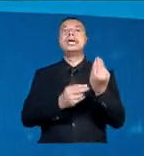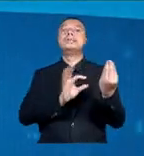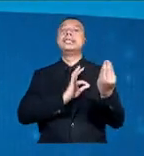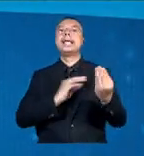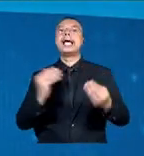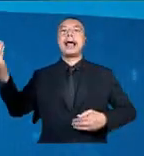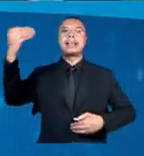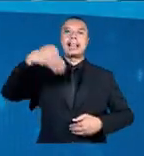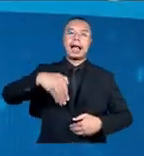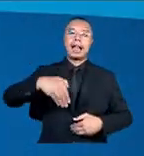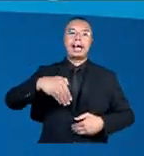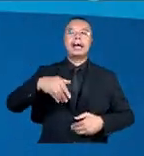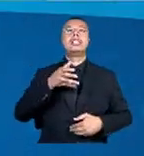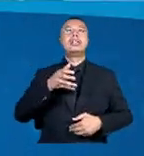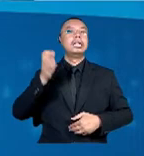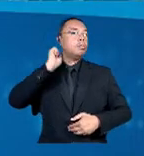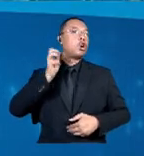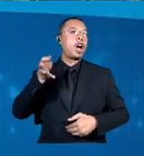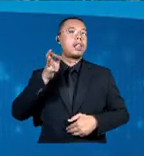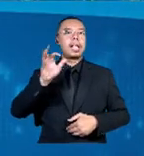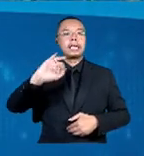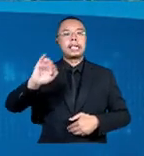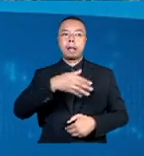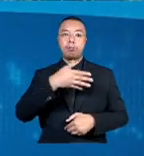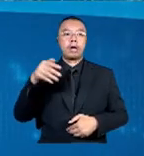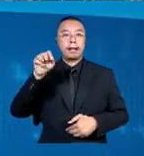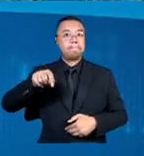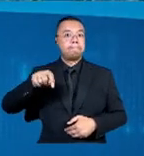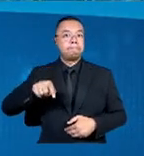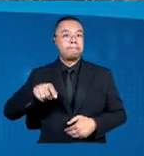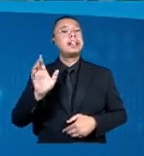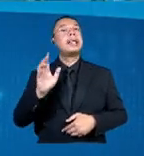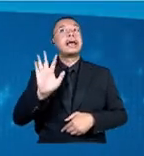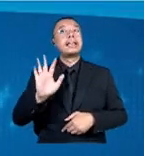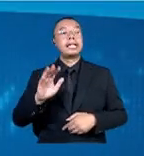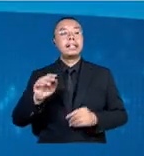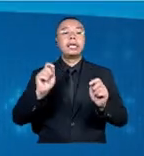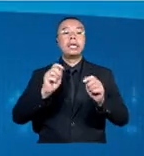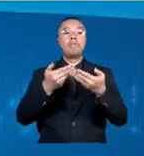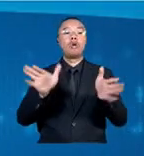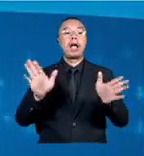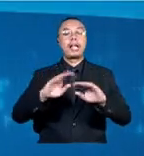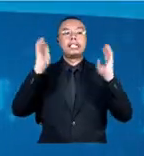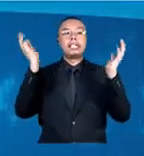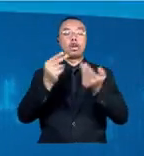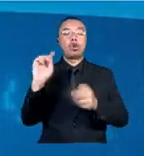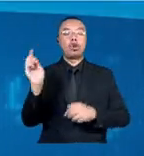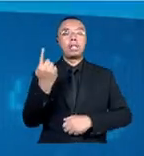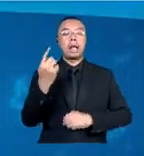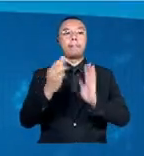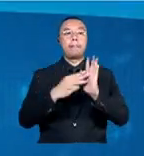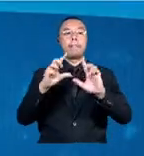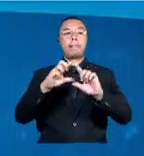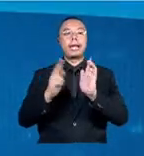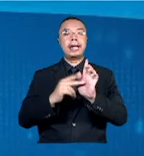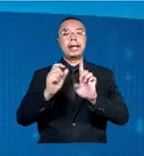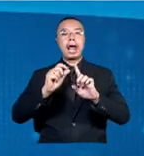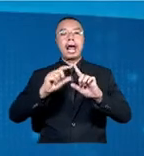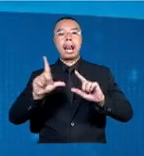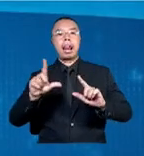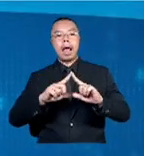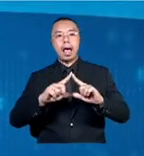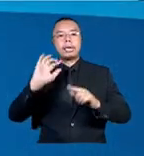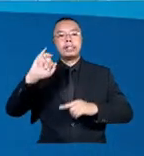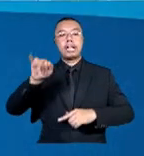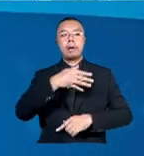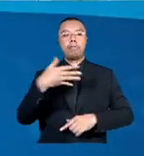hadir di Kota Jayapura. Dan pembukaan itu akan dilaksanakan di Stadion Utama Mandala